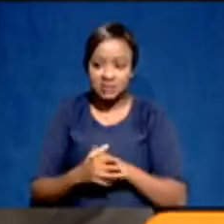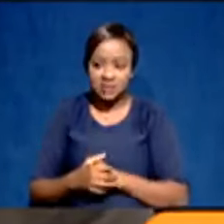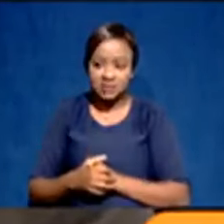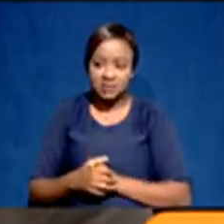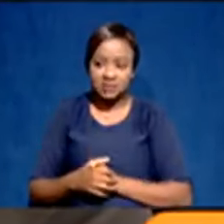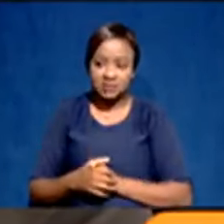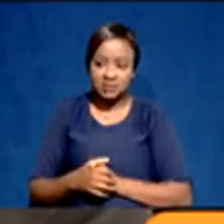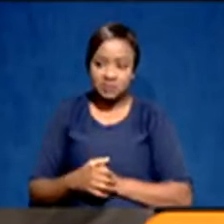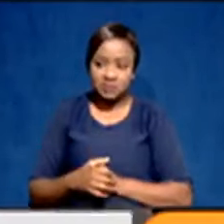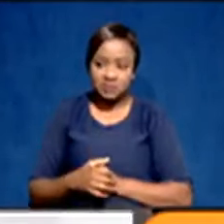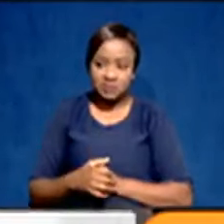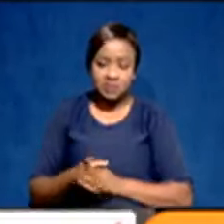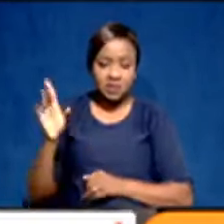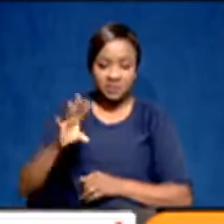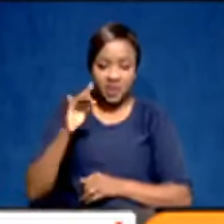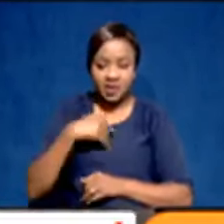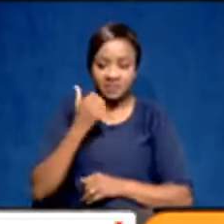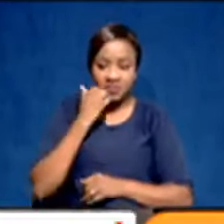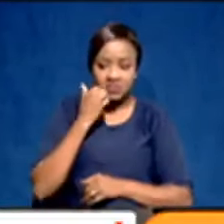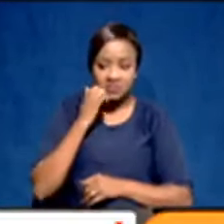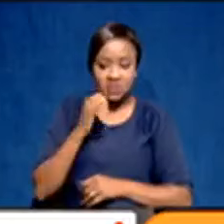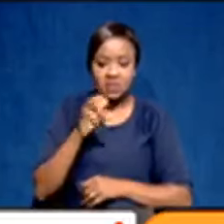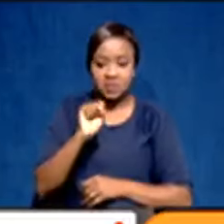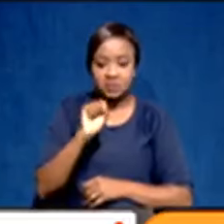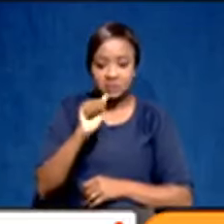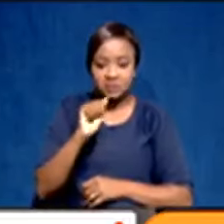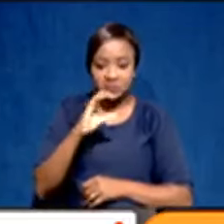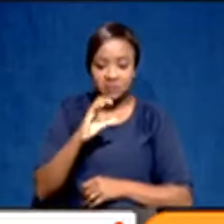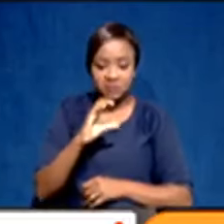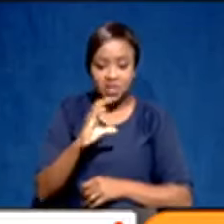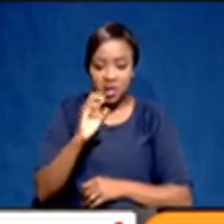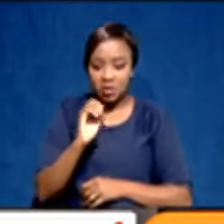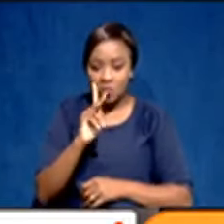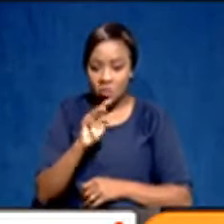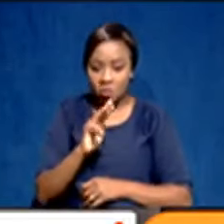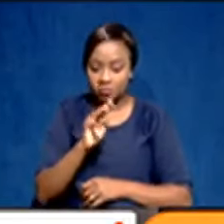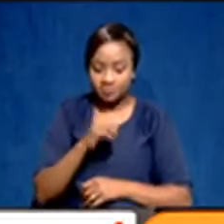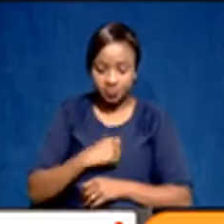na ugonjwa wa sarcoma, soft tissue sarcoma, ambayo